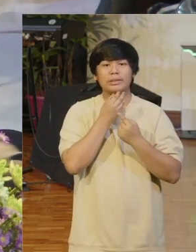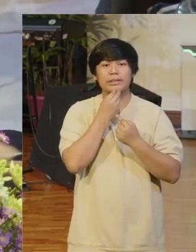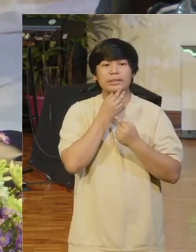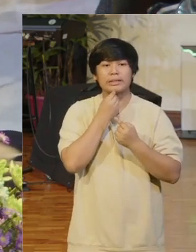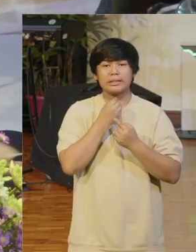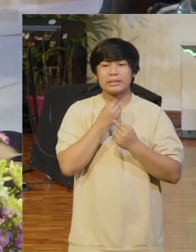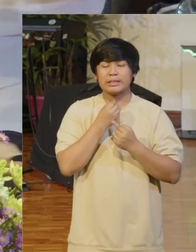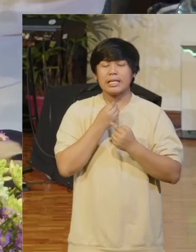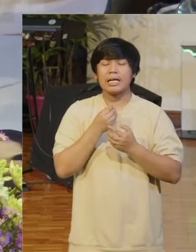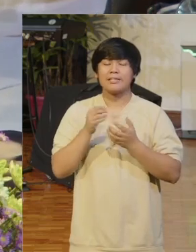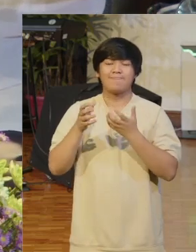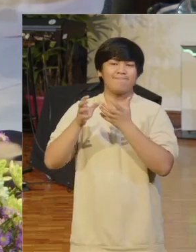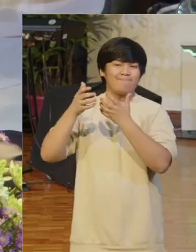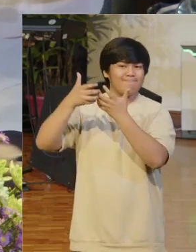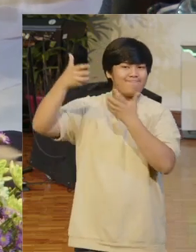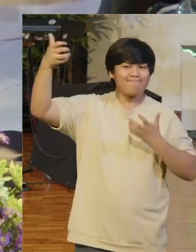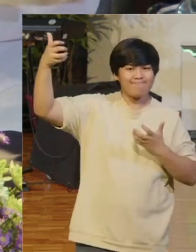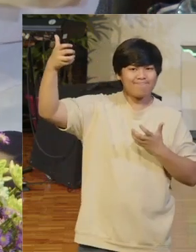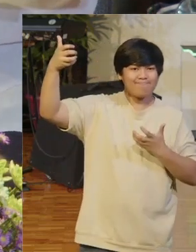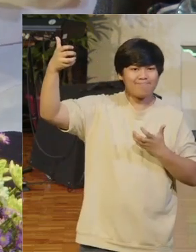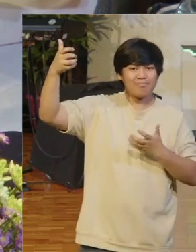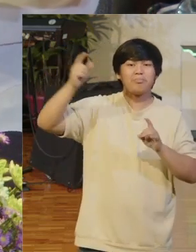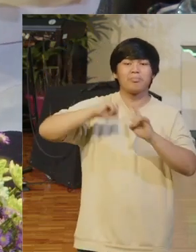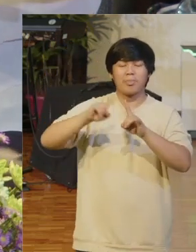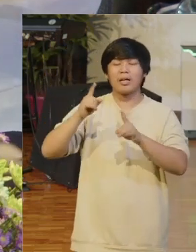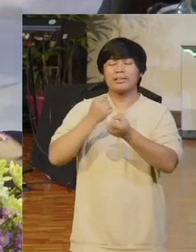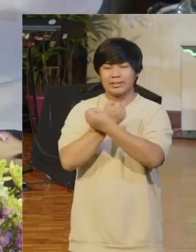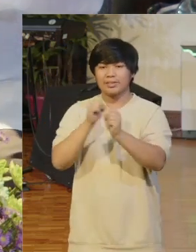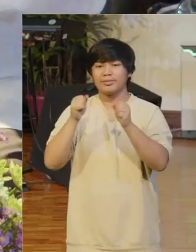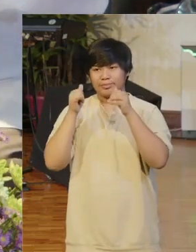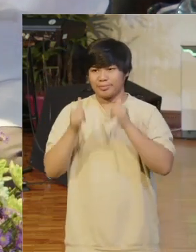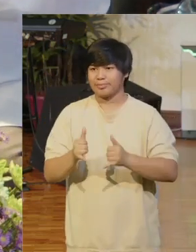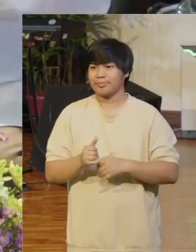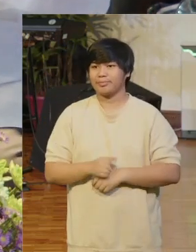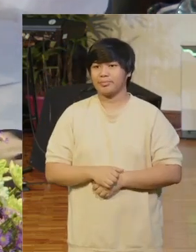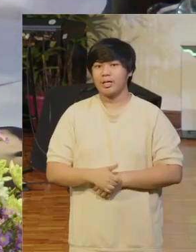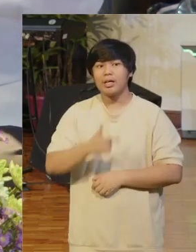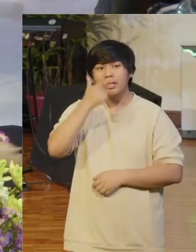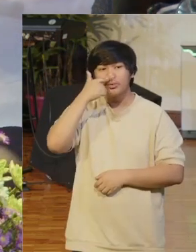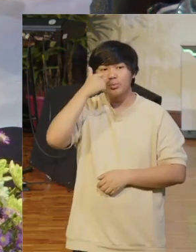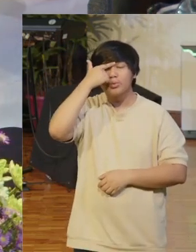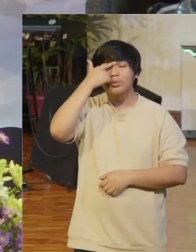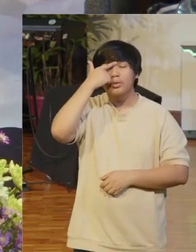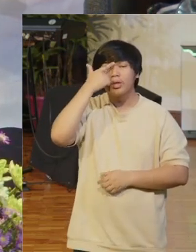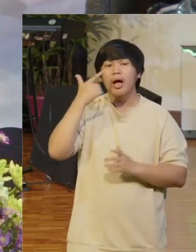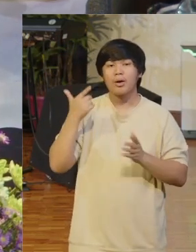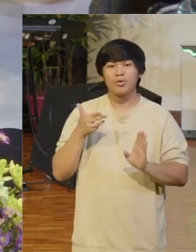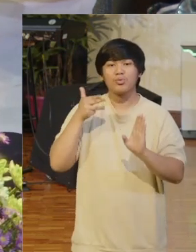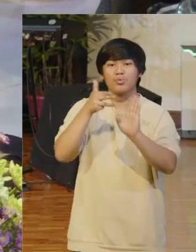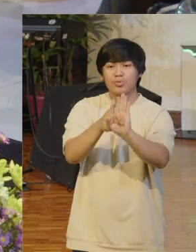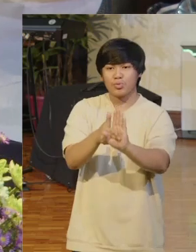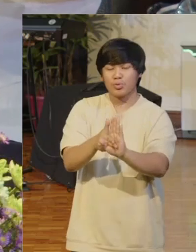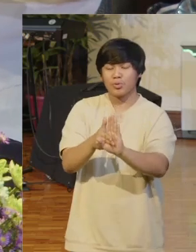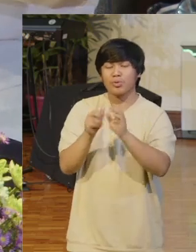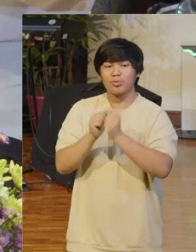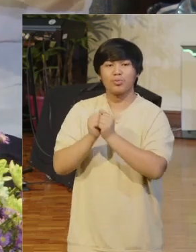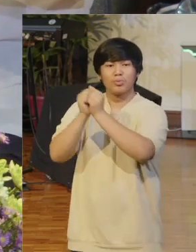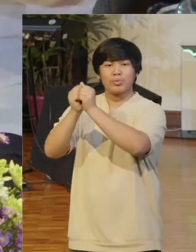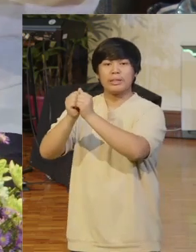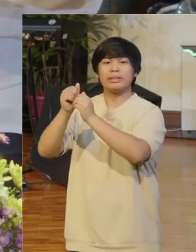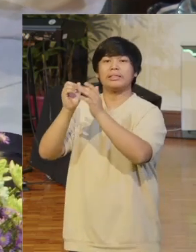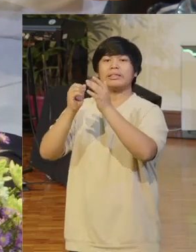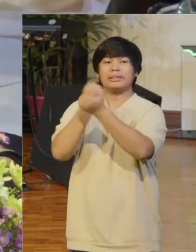sa kaligtasan, ngunit sila ay maliligtas pa rin. Ang mga Hentil ay naging parte ng katawan ng